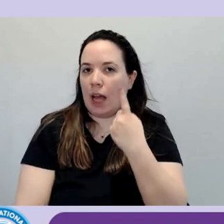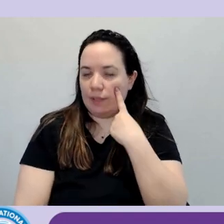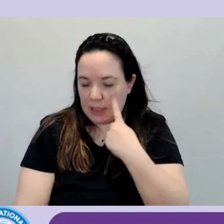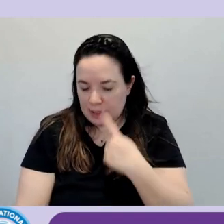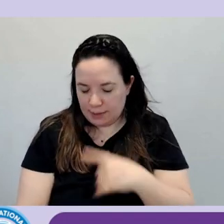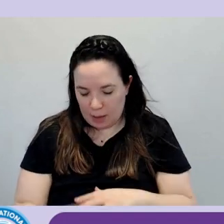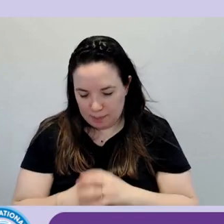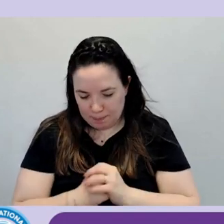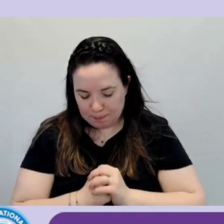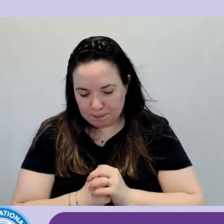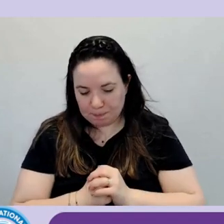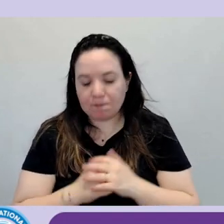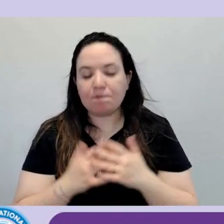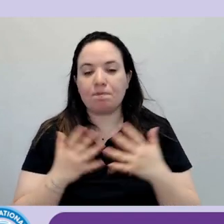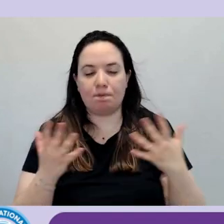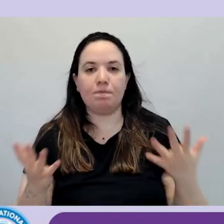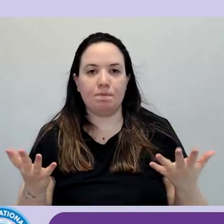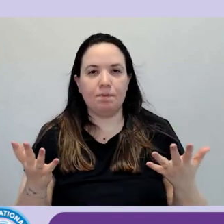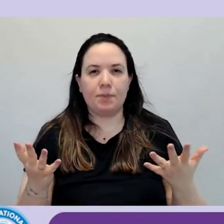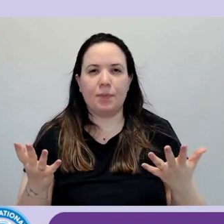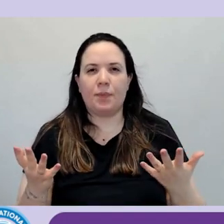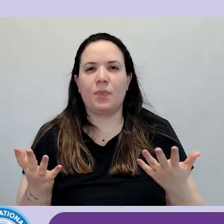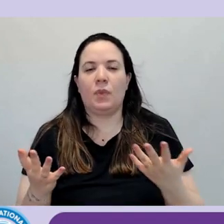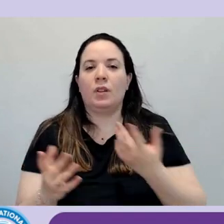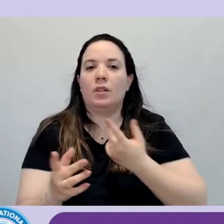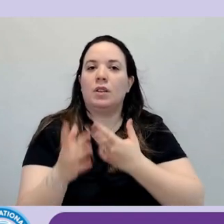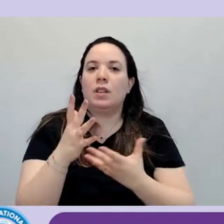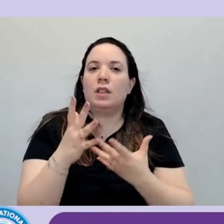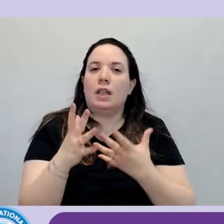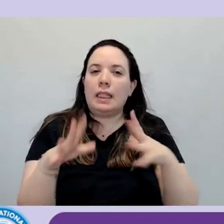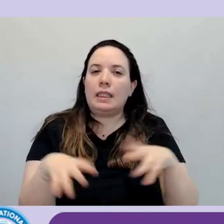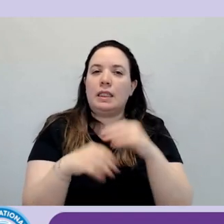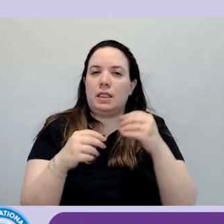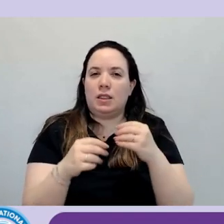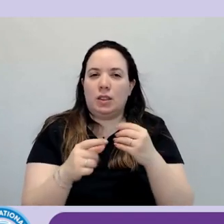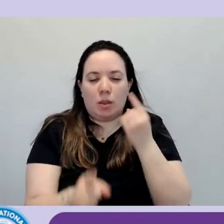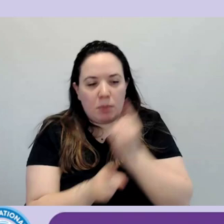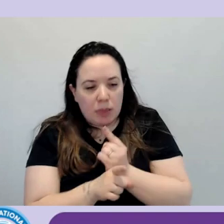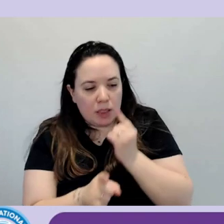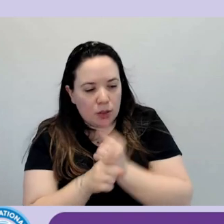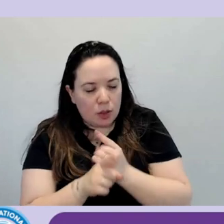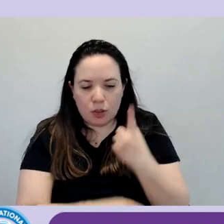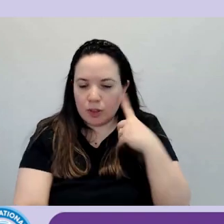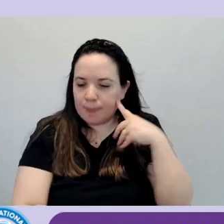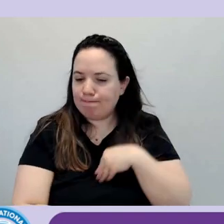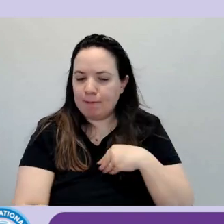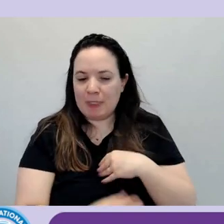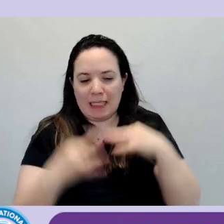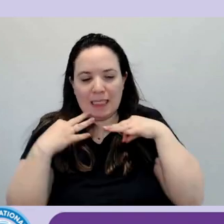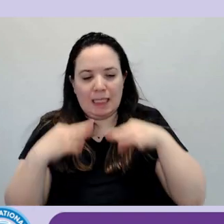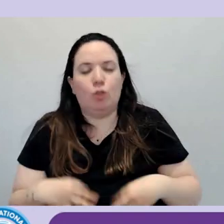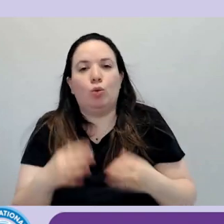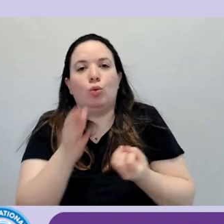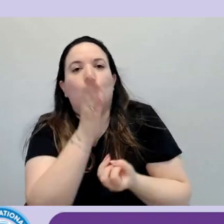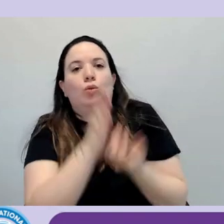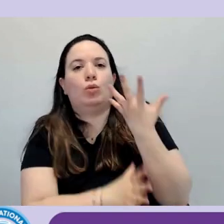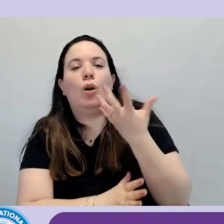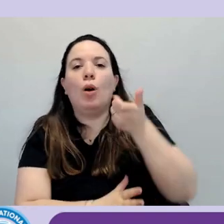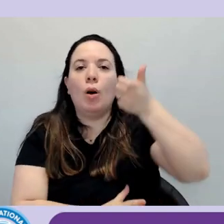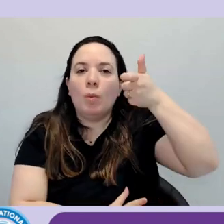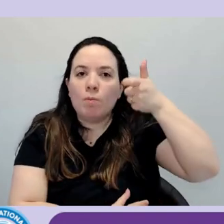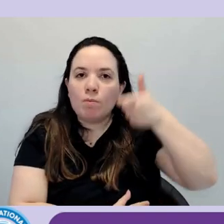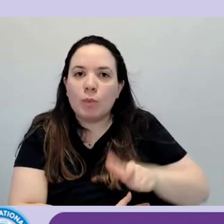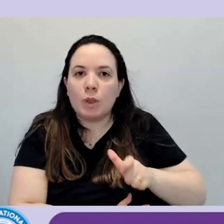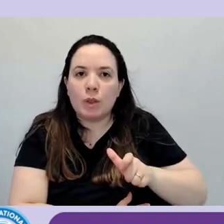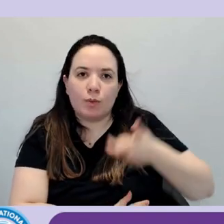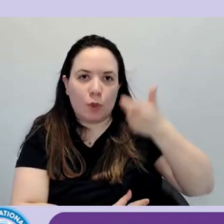visiva e nasce questa esigenza cioè di creare un istituto del genere e proprio perché la tecnologia